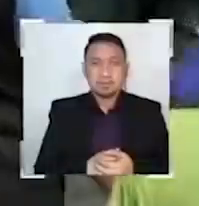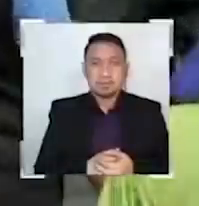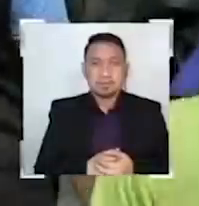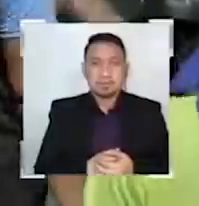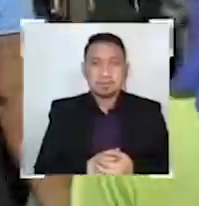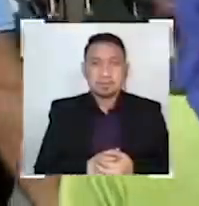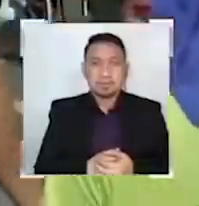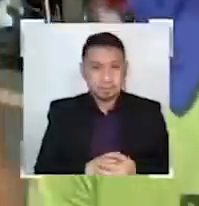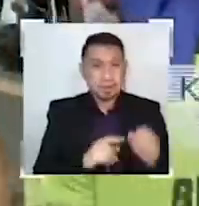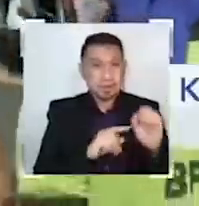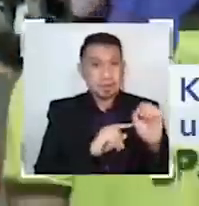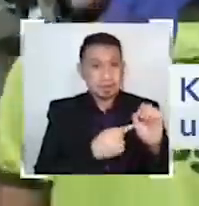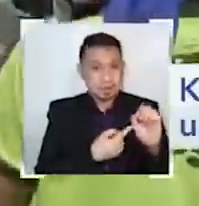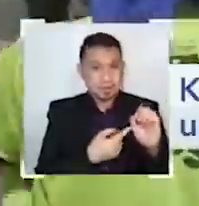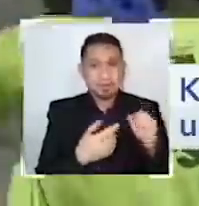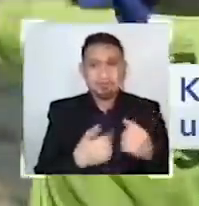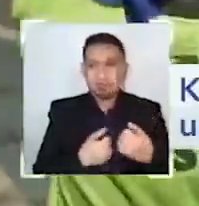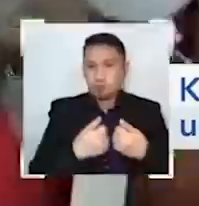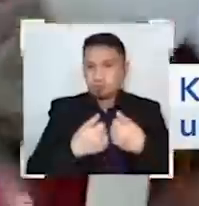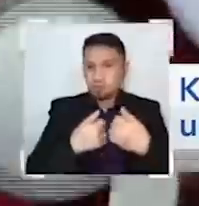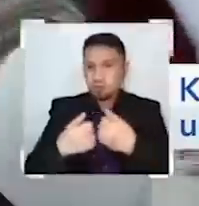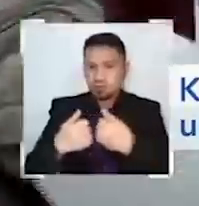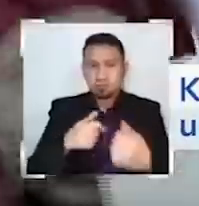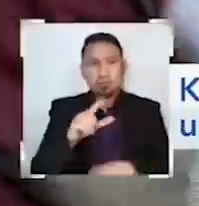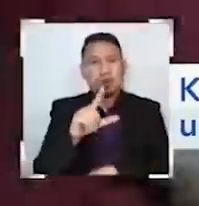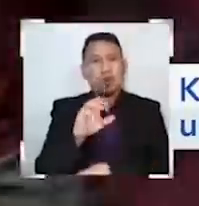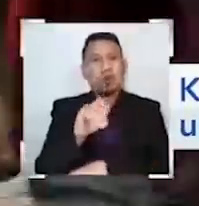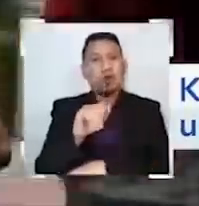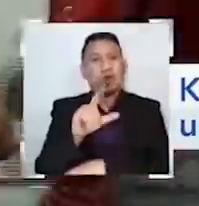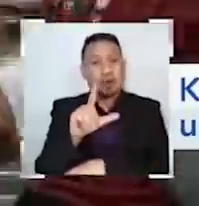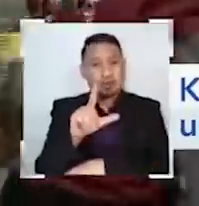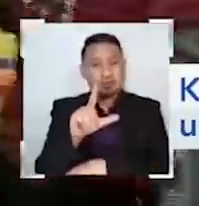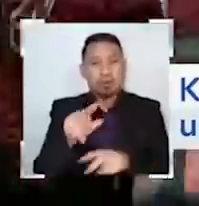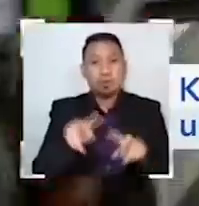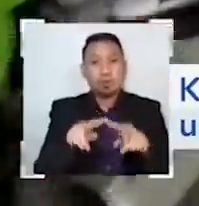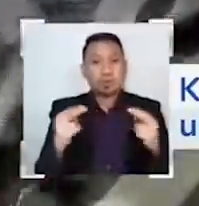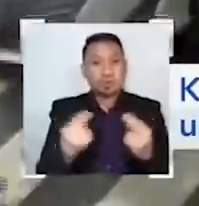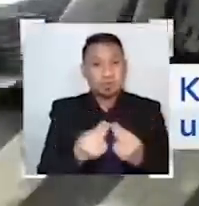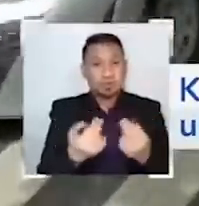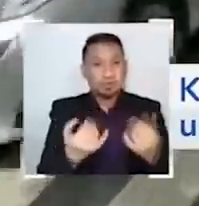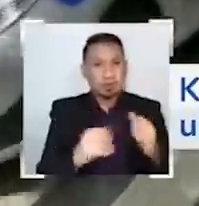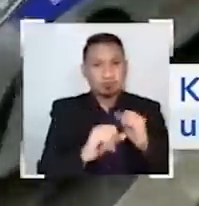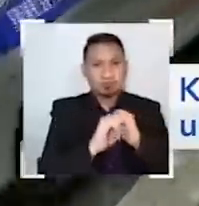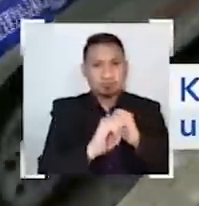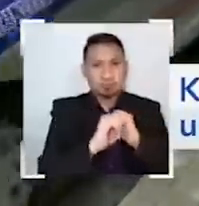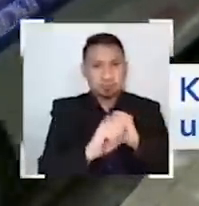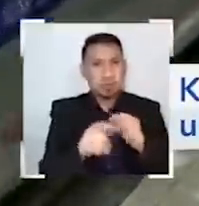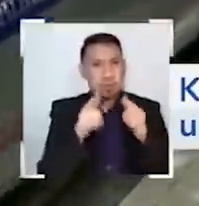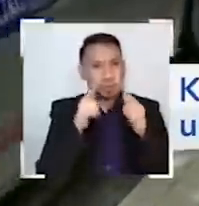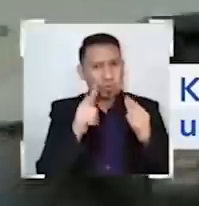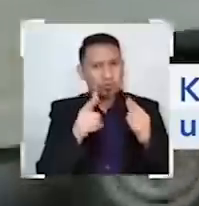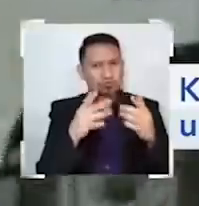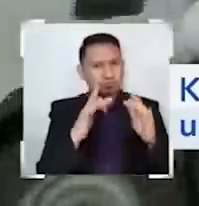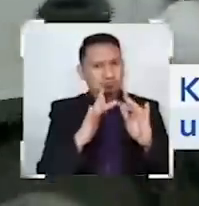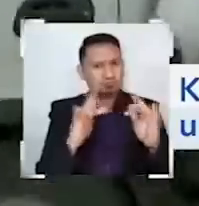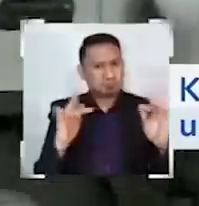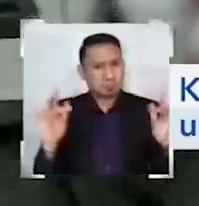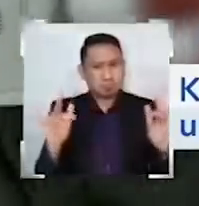Simula na ng laban sa mga lokal na posisyon. Ang pag-arangkada ng kampanya, malapiesta. Animoy, wala ng